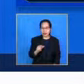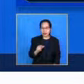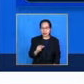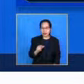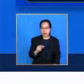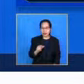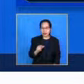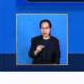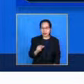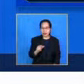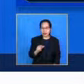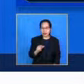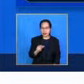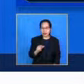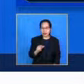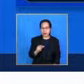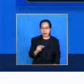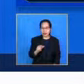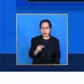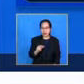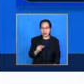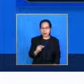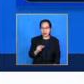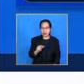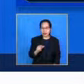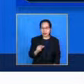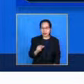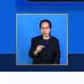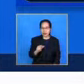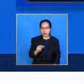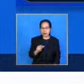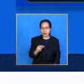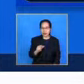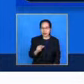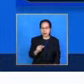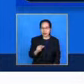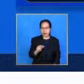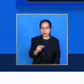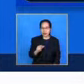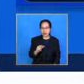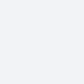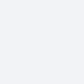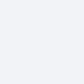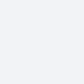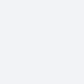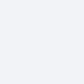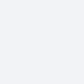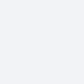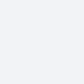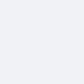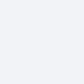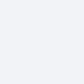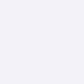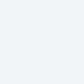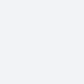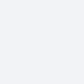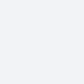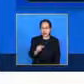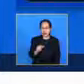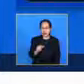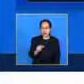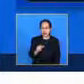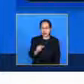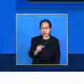Ayon sa kaniyang mabuting kalooban. Ay, kapatid na Rodel, ang panggagalingan pala nung paggawa